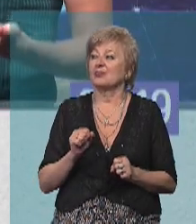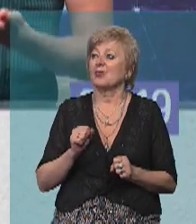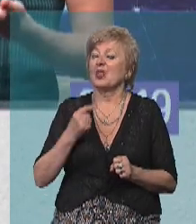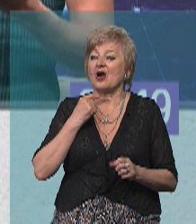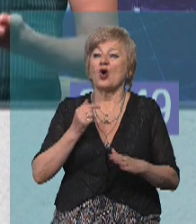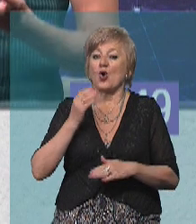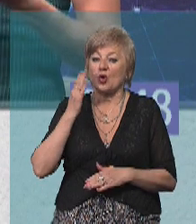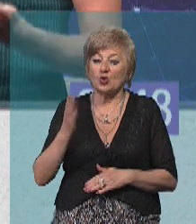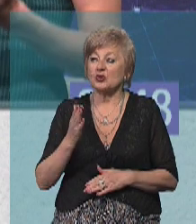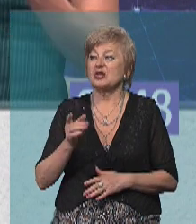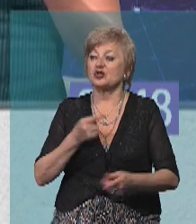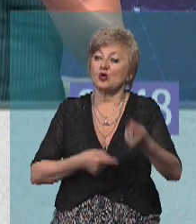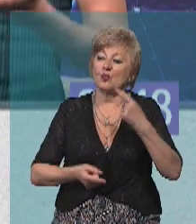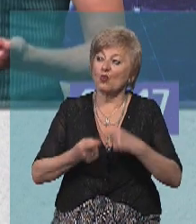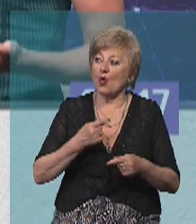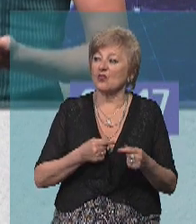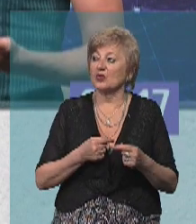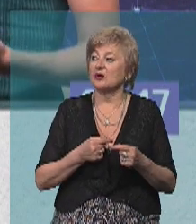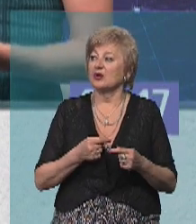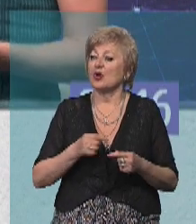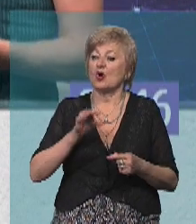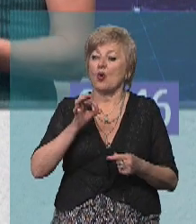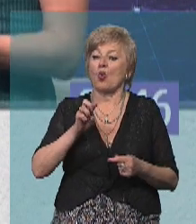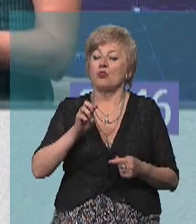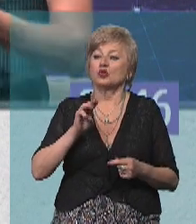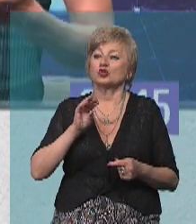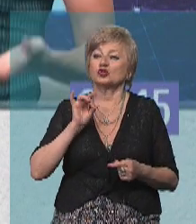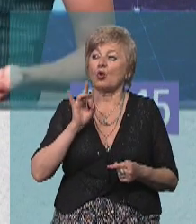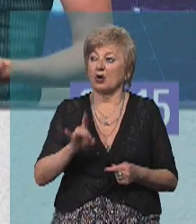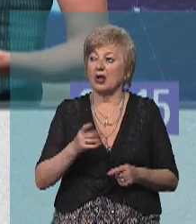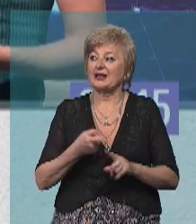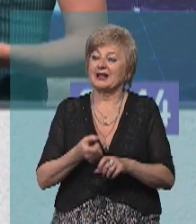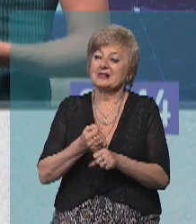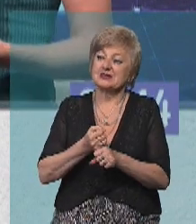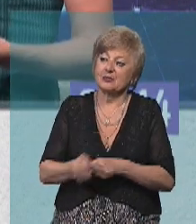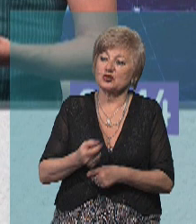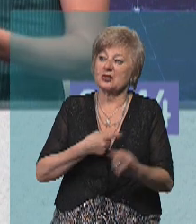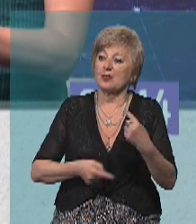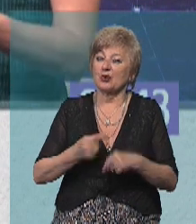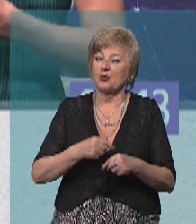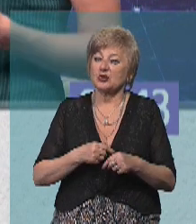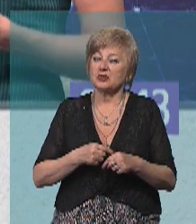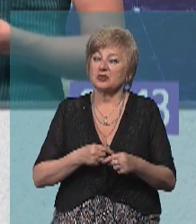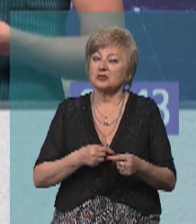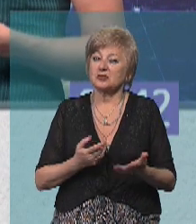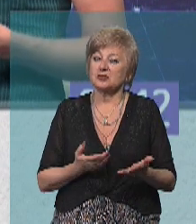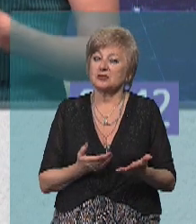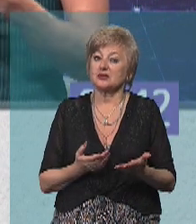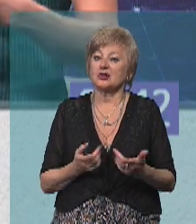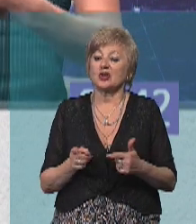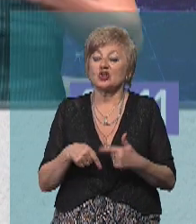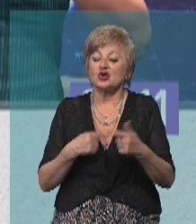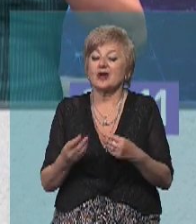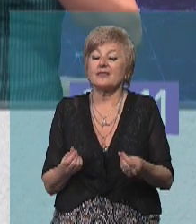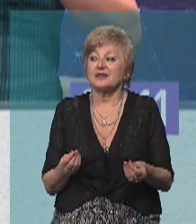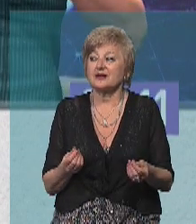проголосувати законопроект про повернення капіталів з офшорів? Це має бути якимось примусовим поверненням? Ми забираємо якісь чиїсь гроші, бо